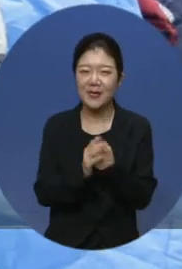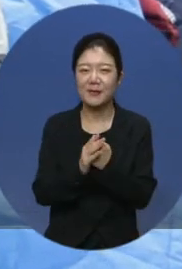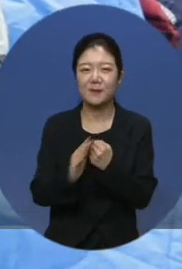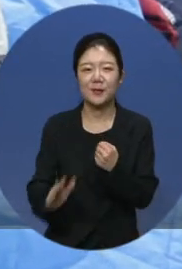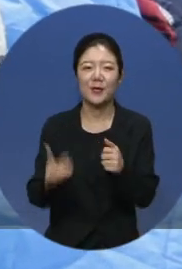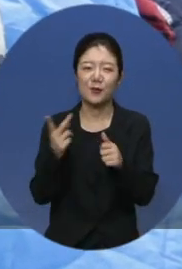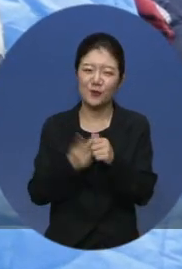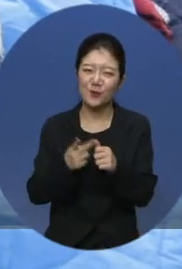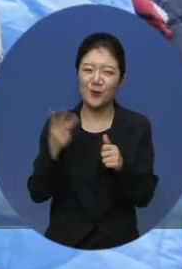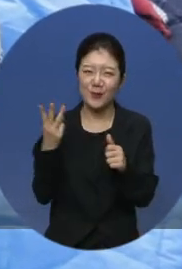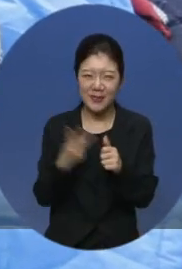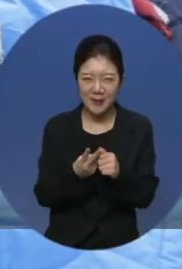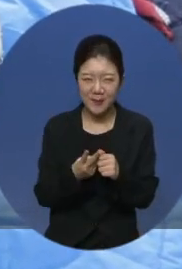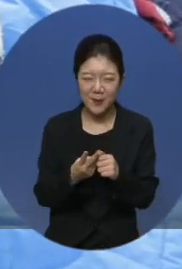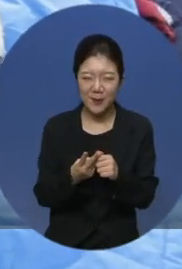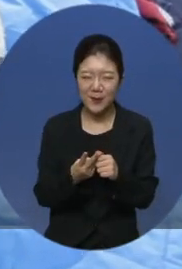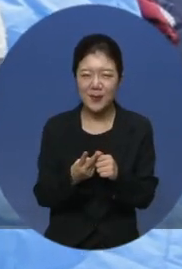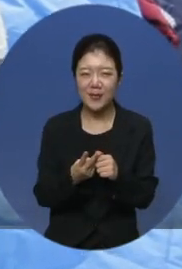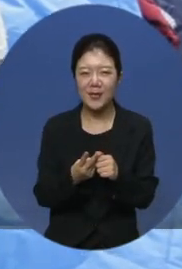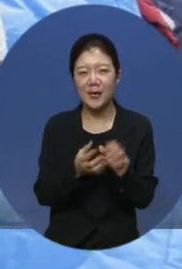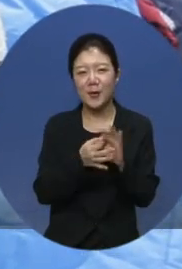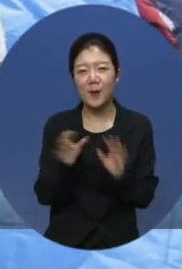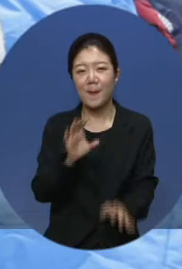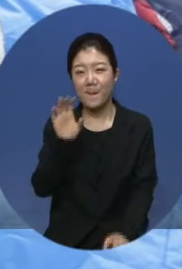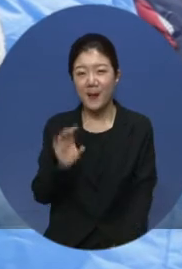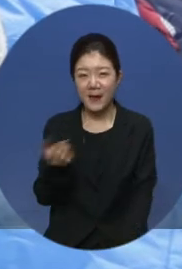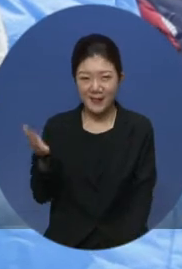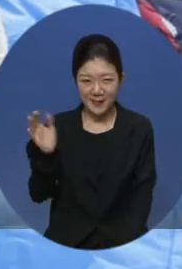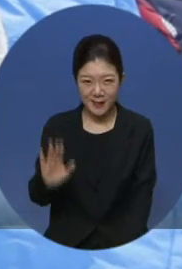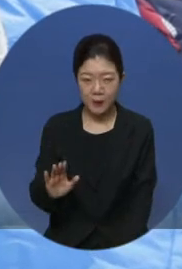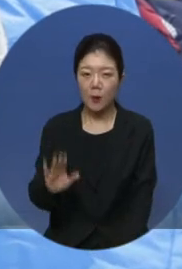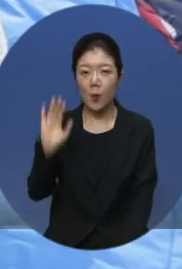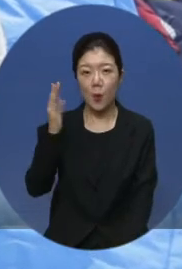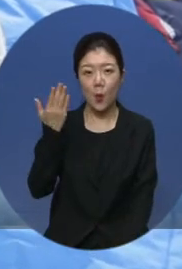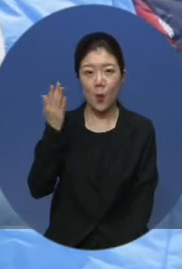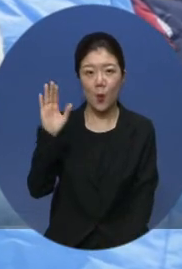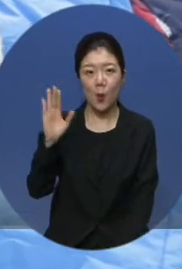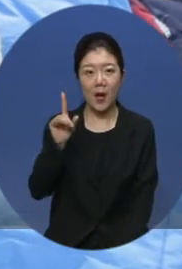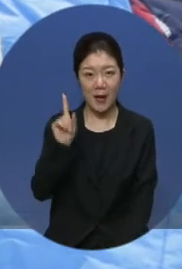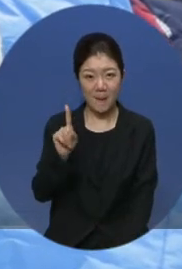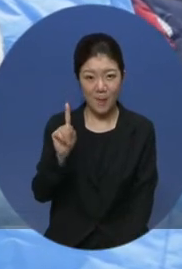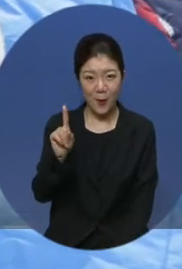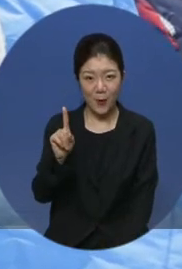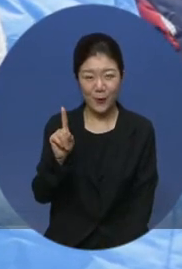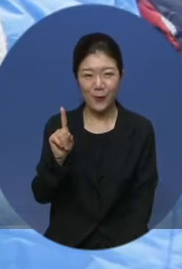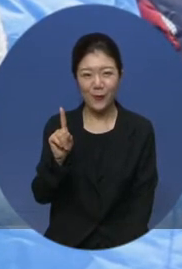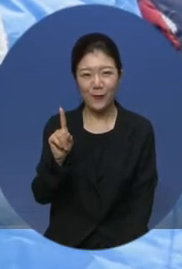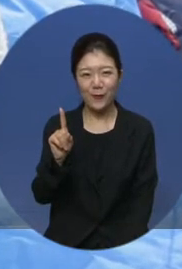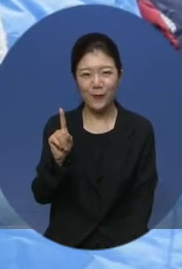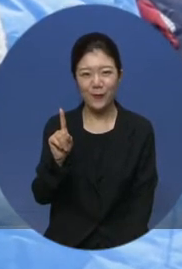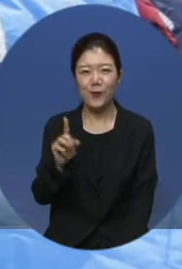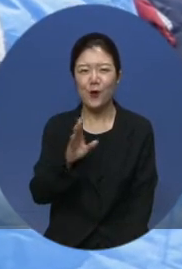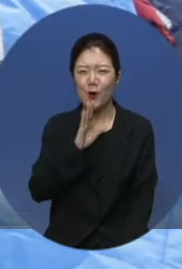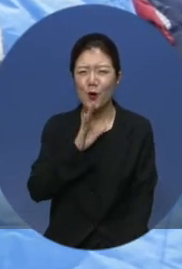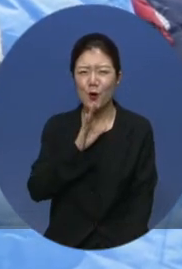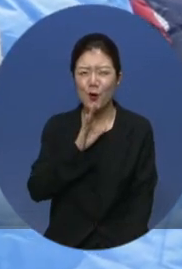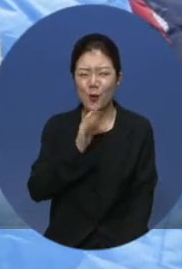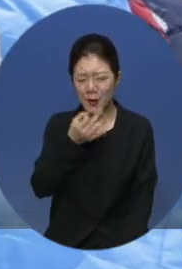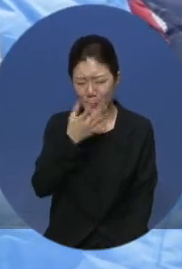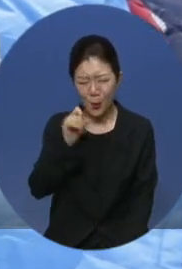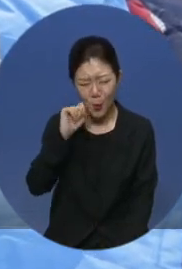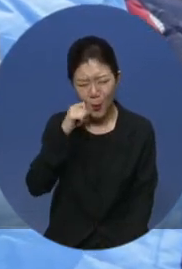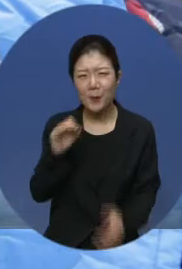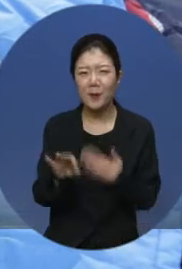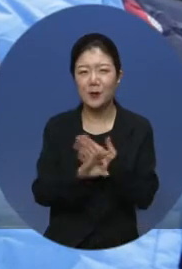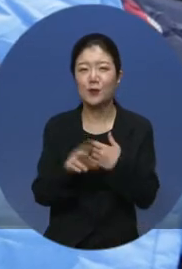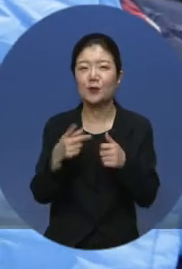두 번, 세 번, 한 가지 일을 두 번, 세 번 하셨는데 요즘은 그래도 한 번? 정말 힘든, 어려운 일이면